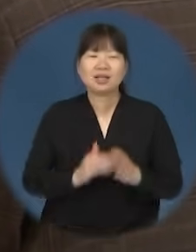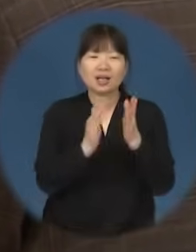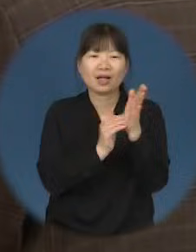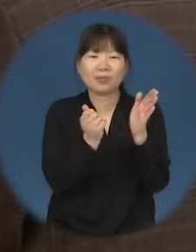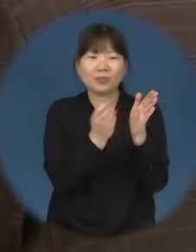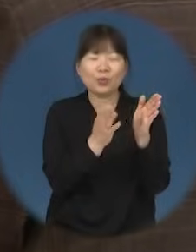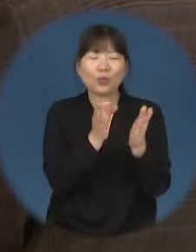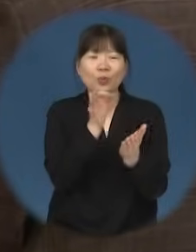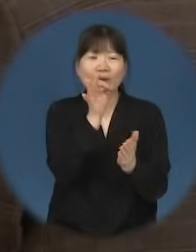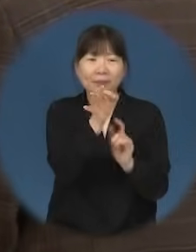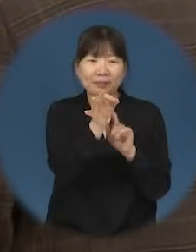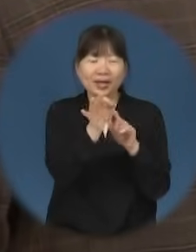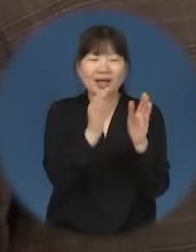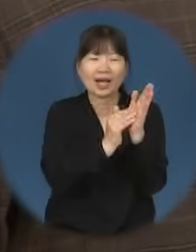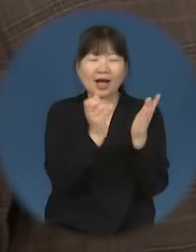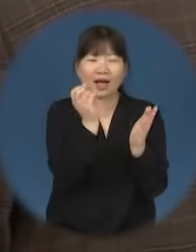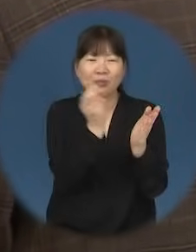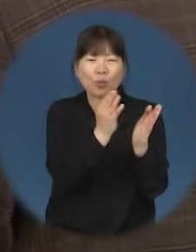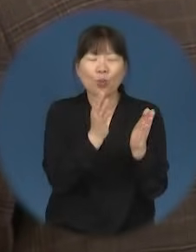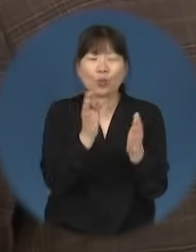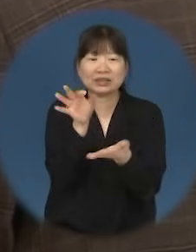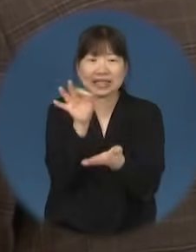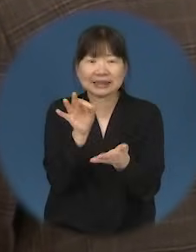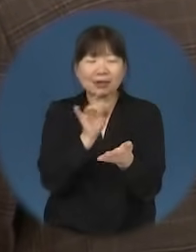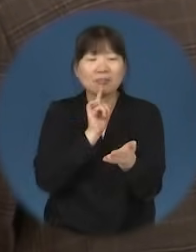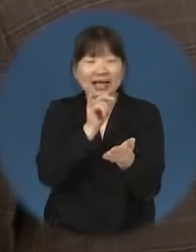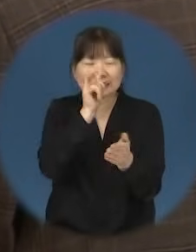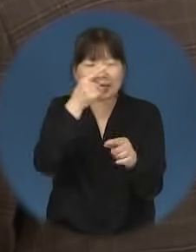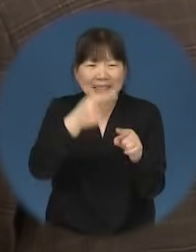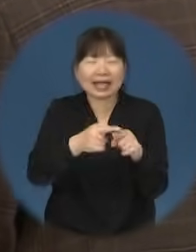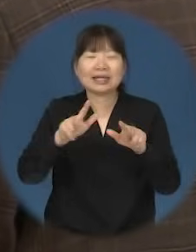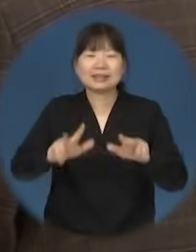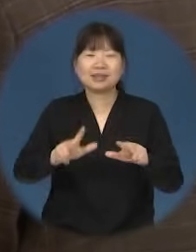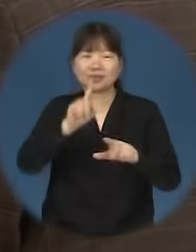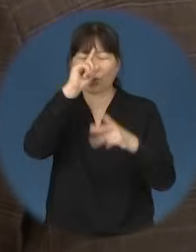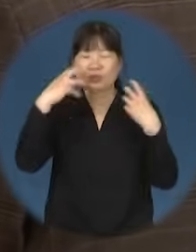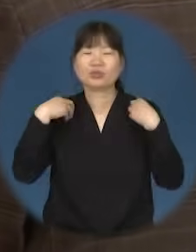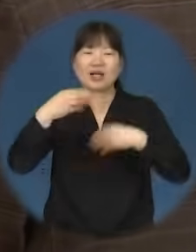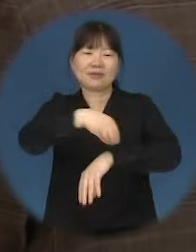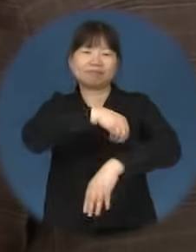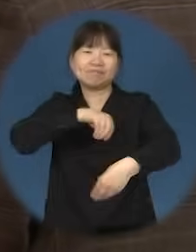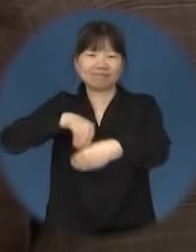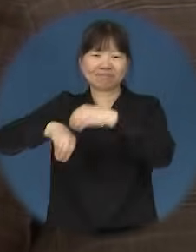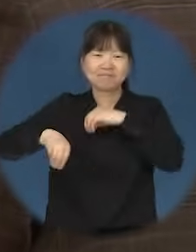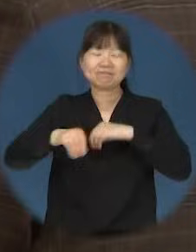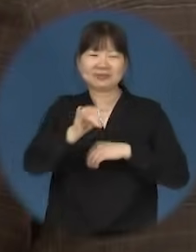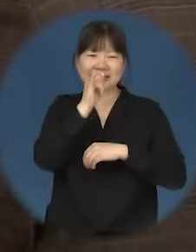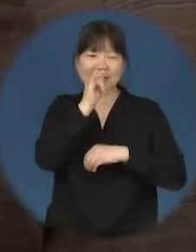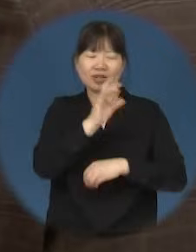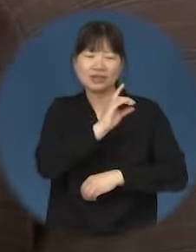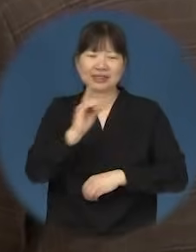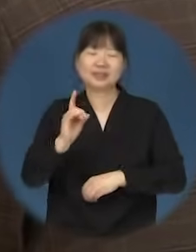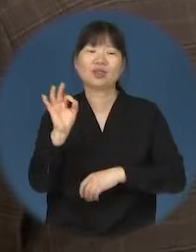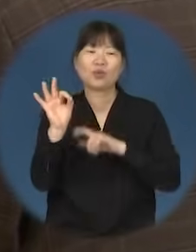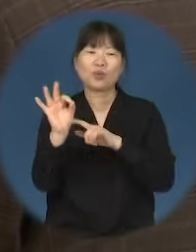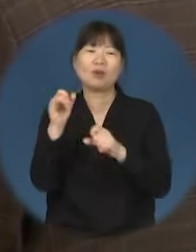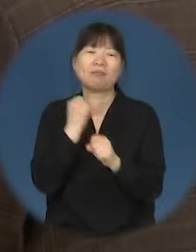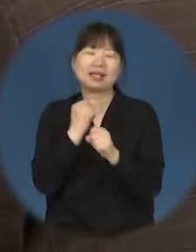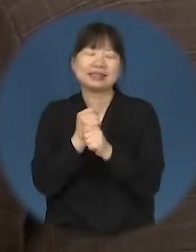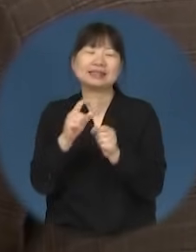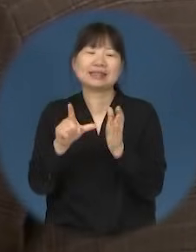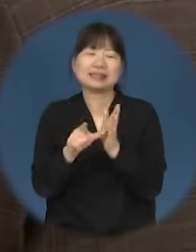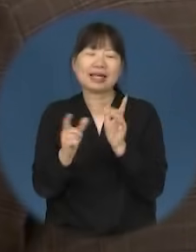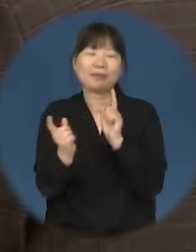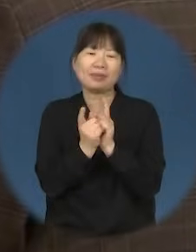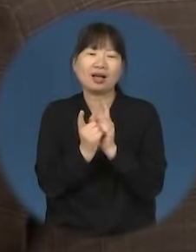암호화폐, 암호자산 뭐 이런 얘기 하다가 예. 이제는 이제 국가가 직접 나서서 디지털 화폐를 발행하는 시대. 맞습니다. 좀 더